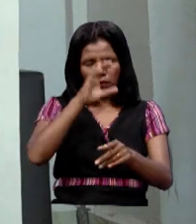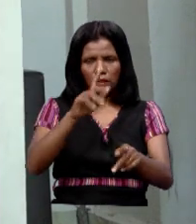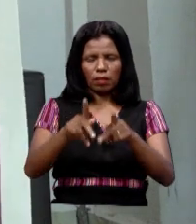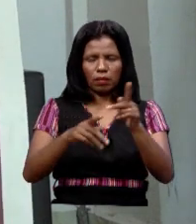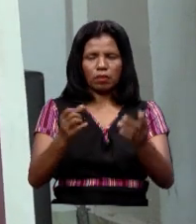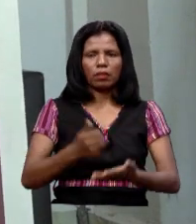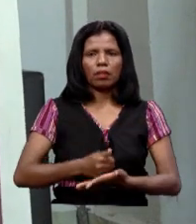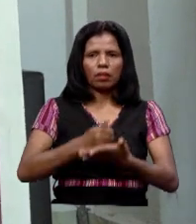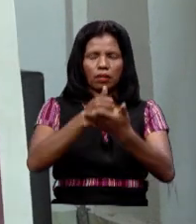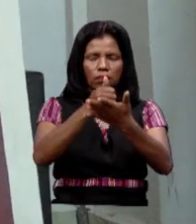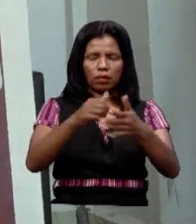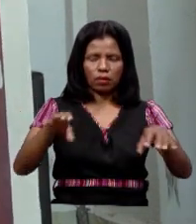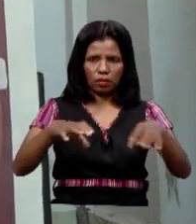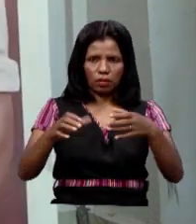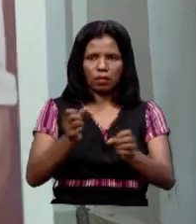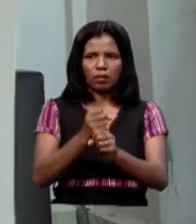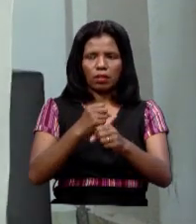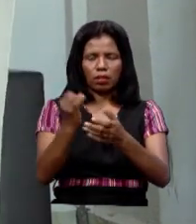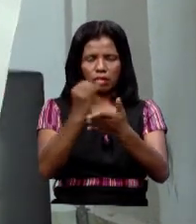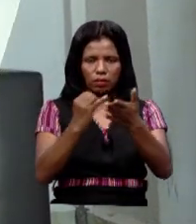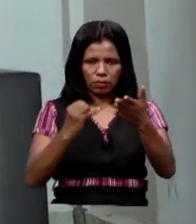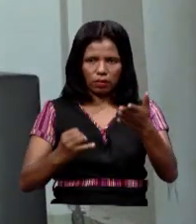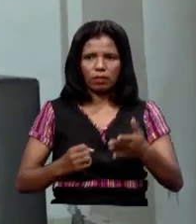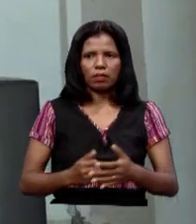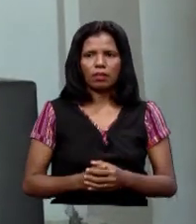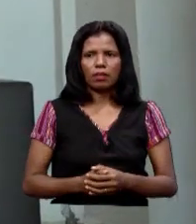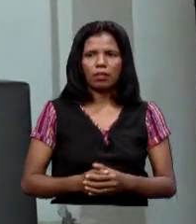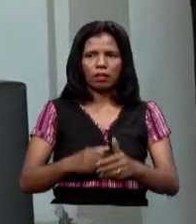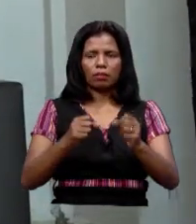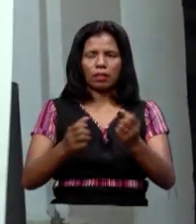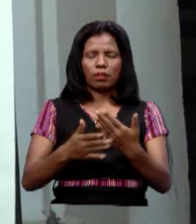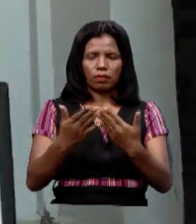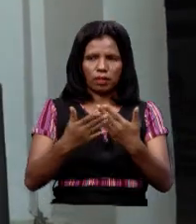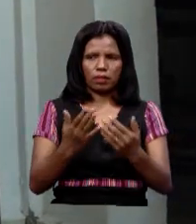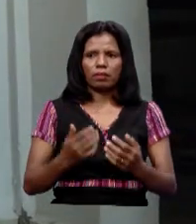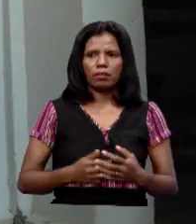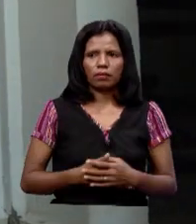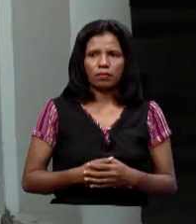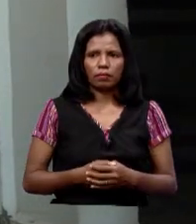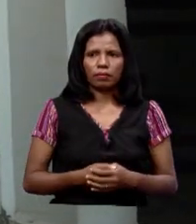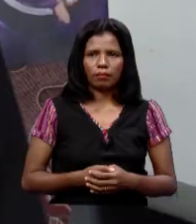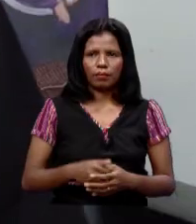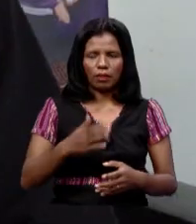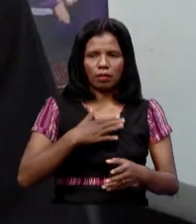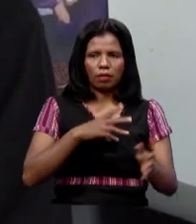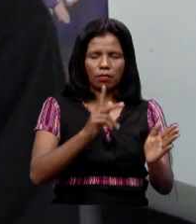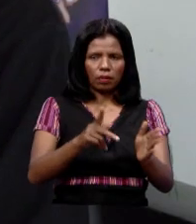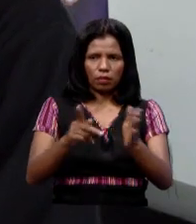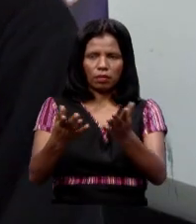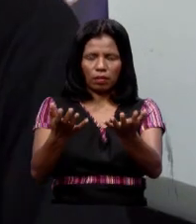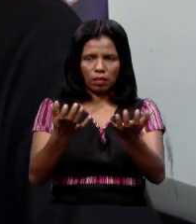azudania iha ne servisu produs pintura digital ne. No ne bele fasil liutan. Ana planu bawa ini hakarak ni